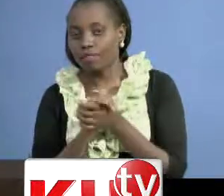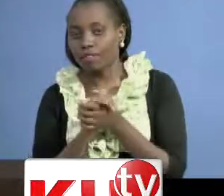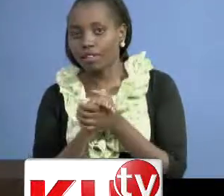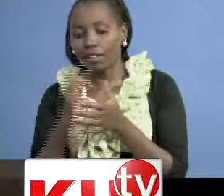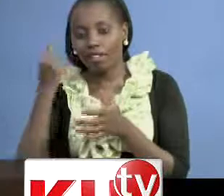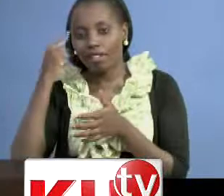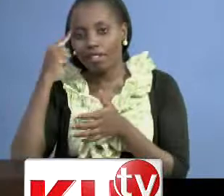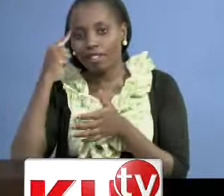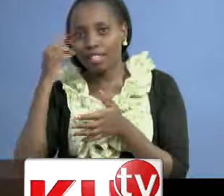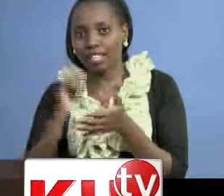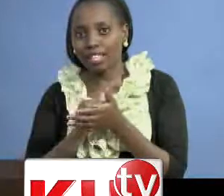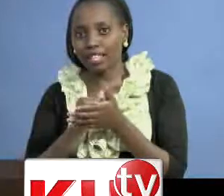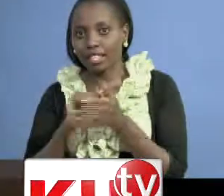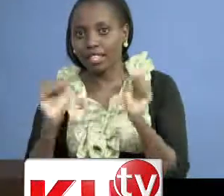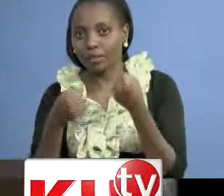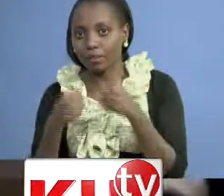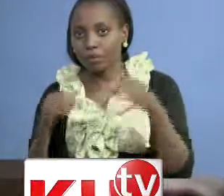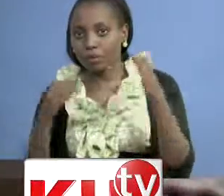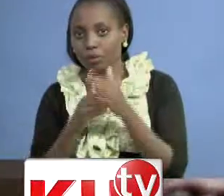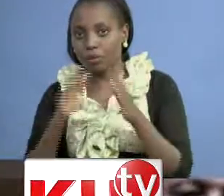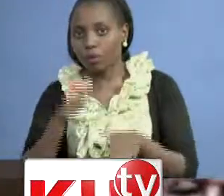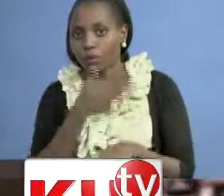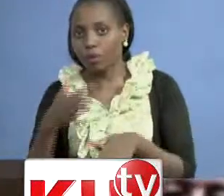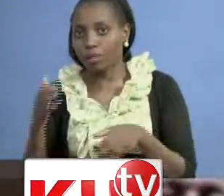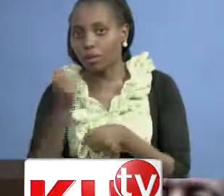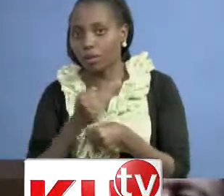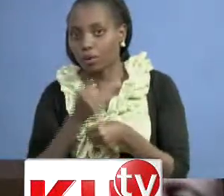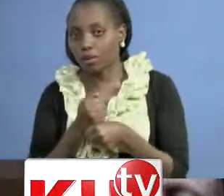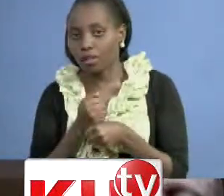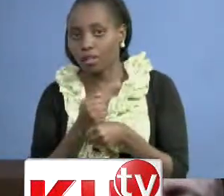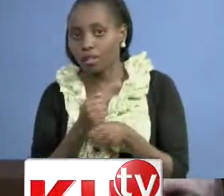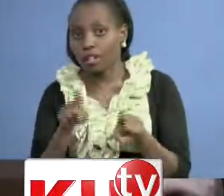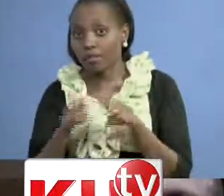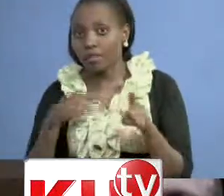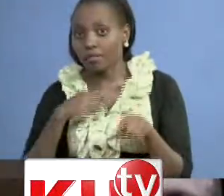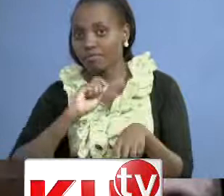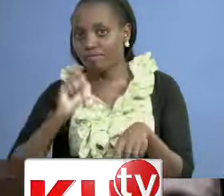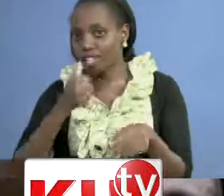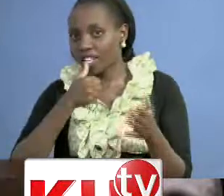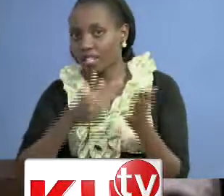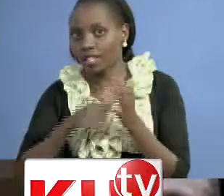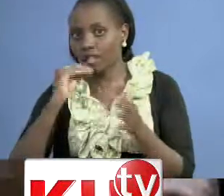wanafikiri wanaweza kusimamisha kazi ya bunge. Lakini nimeandikia speaker barua,